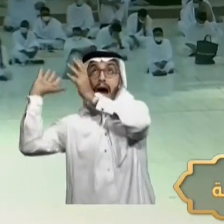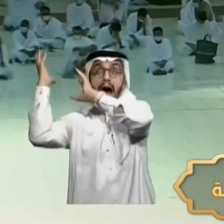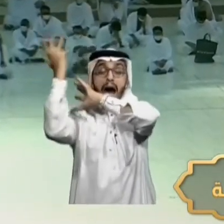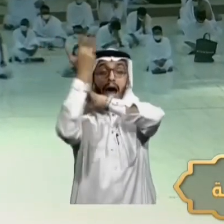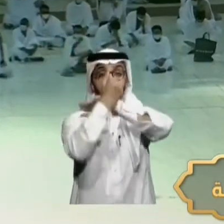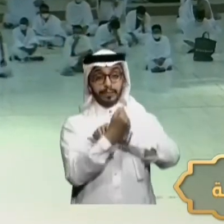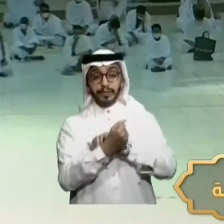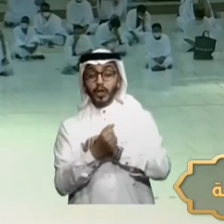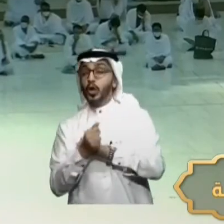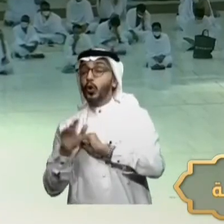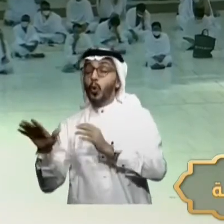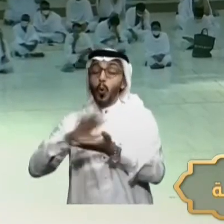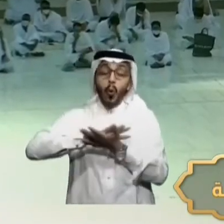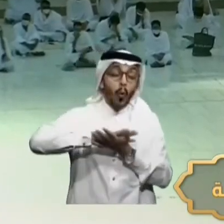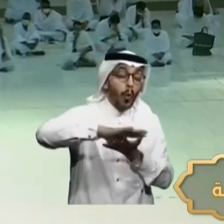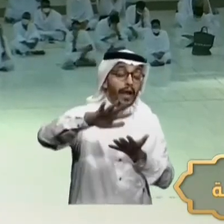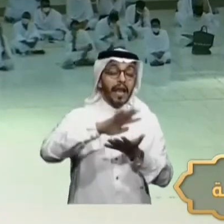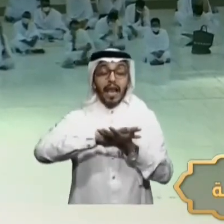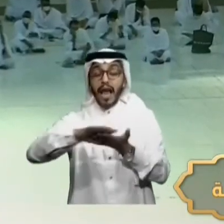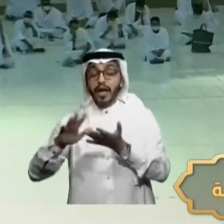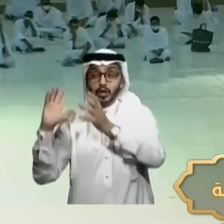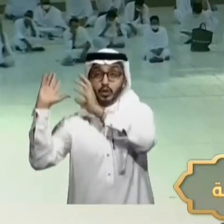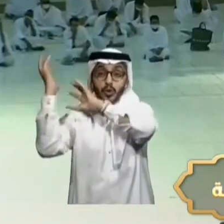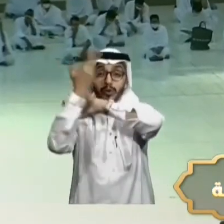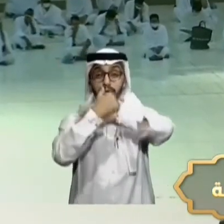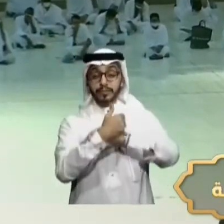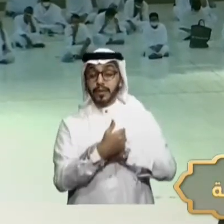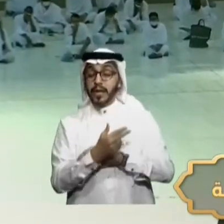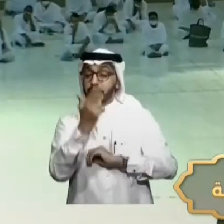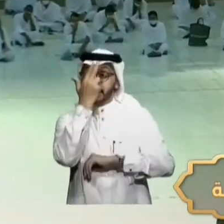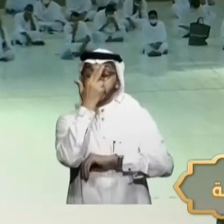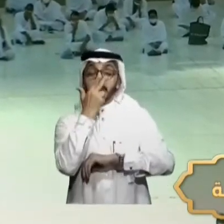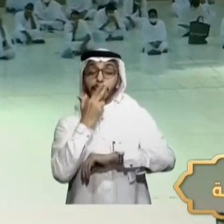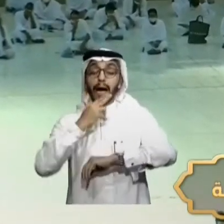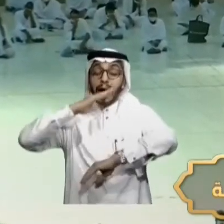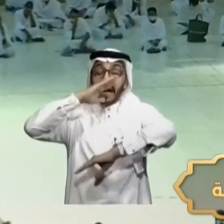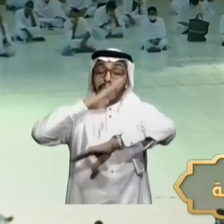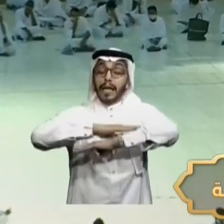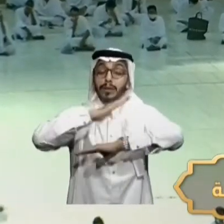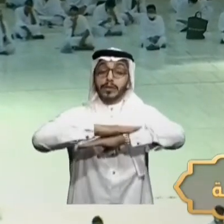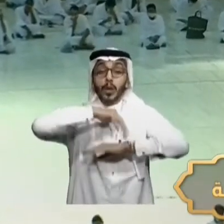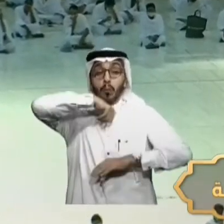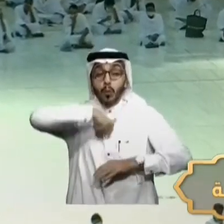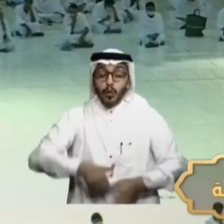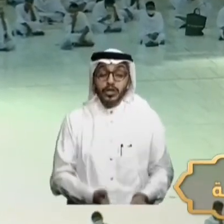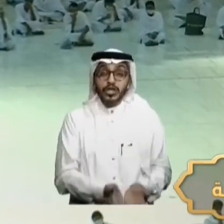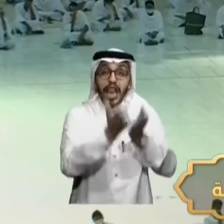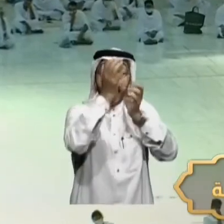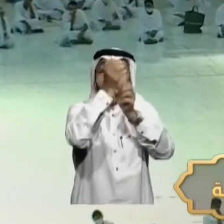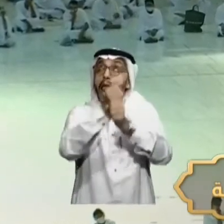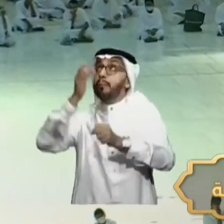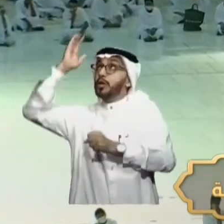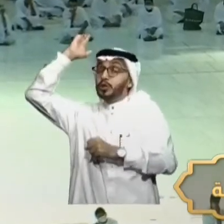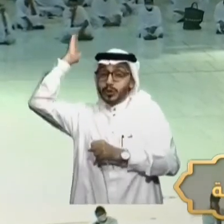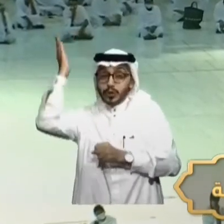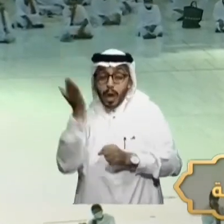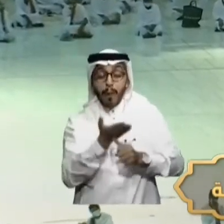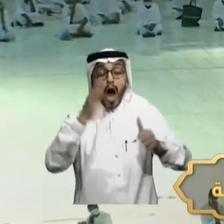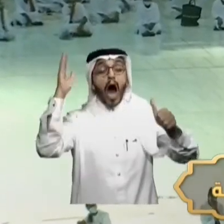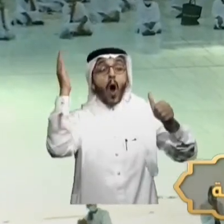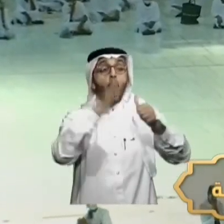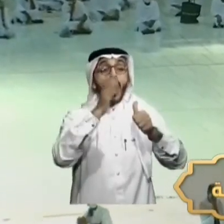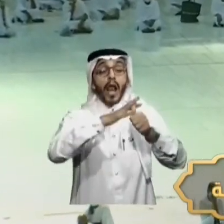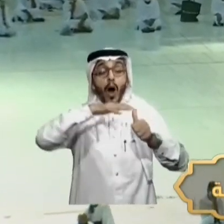العالمين في شتى البقاع والأصقاع، للتحلي بأخلاق الرسل الكرام، وعلى